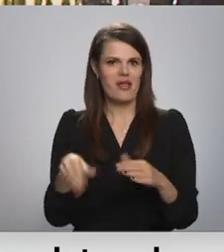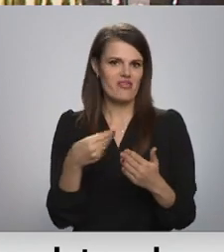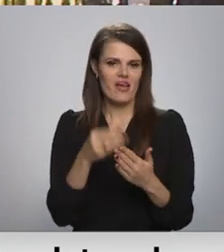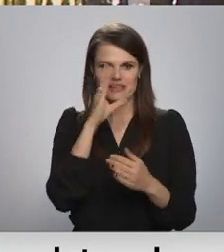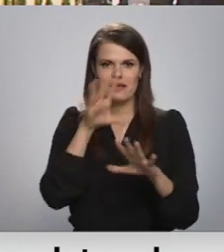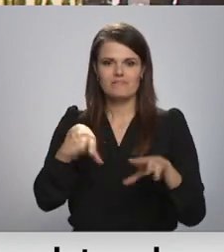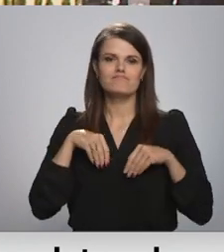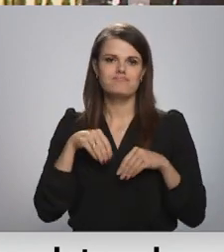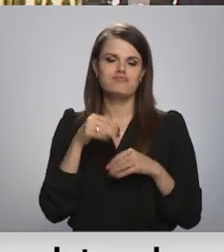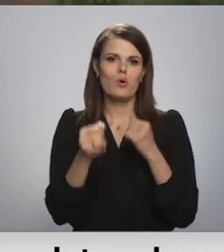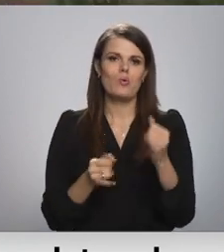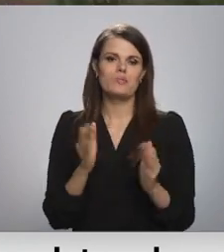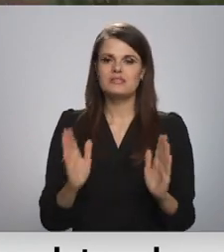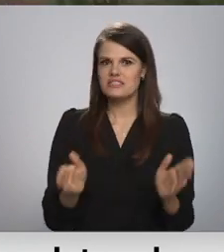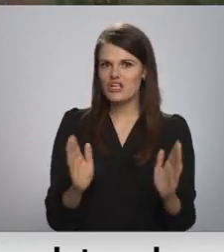uzturētu ceļus.